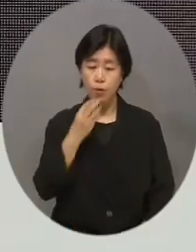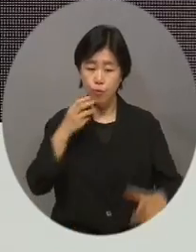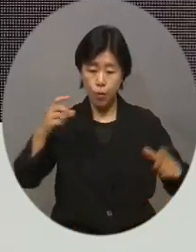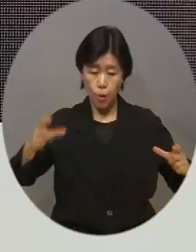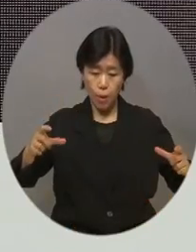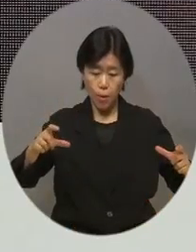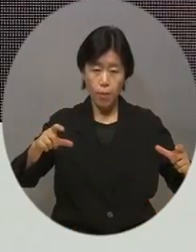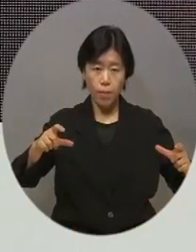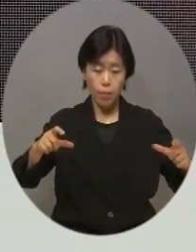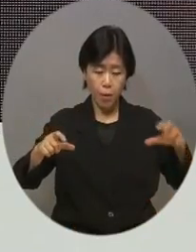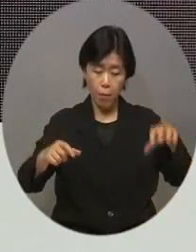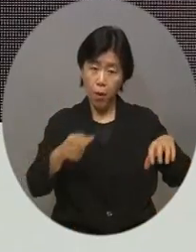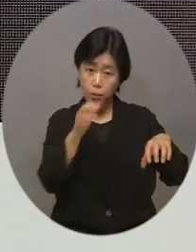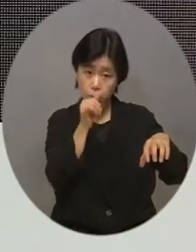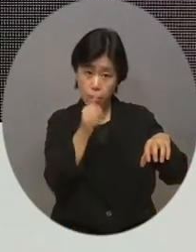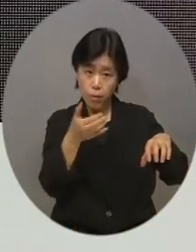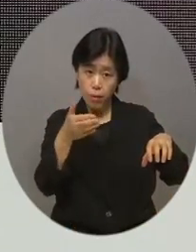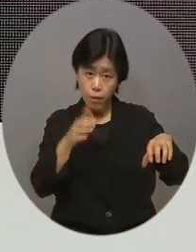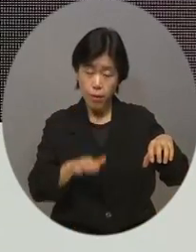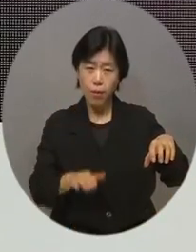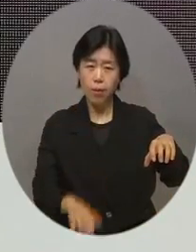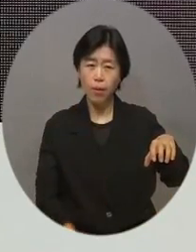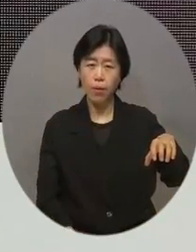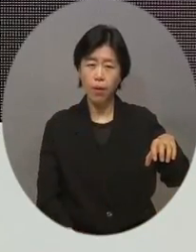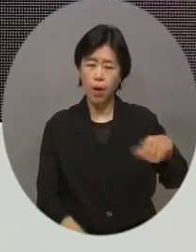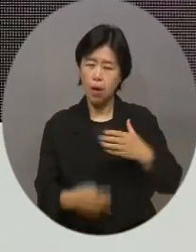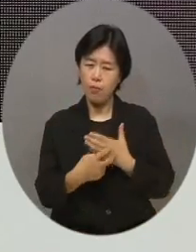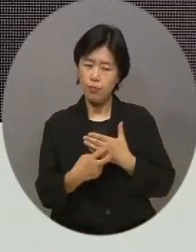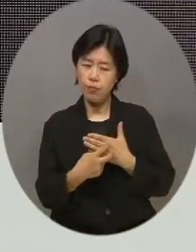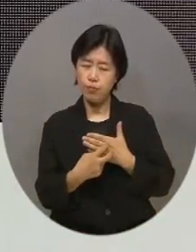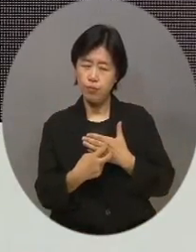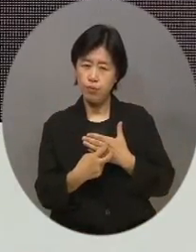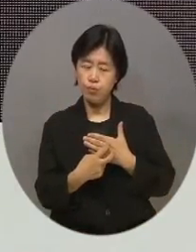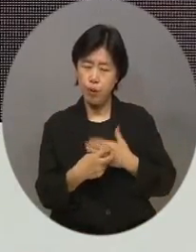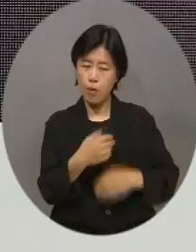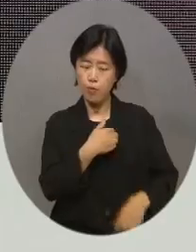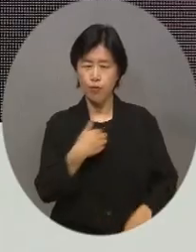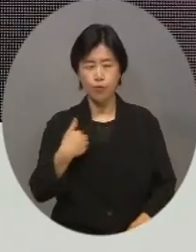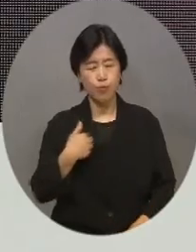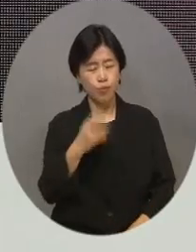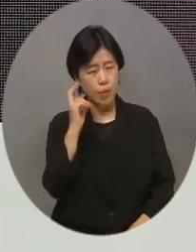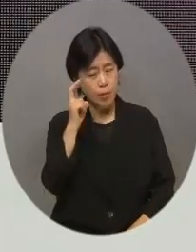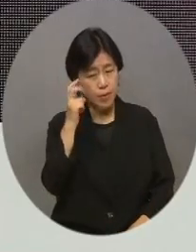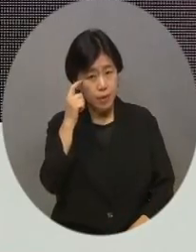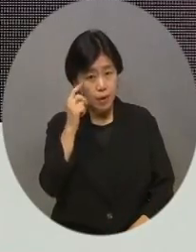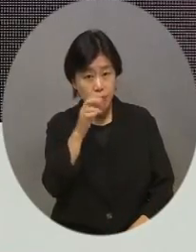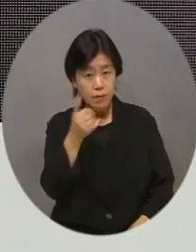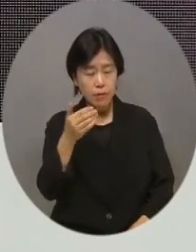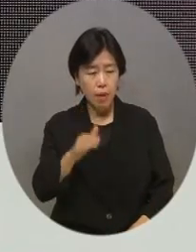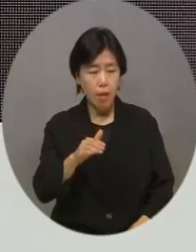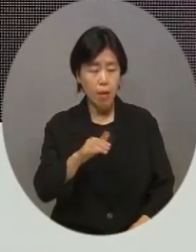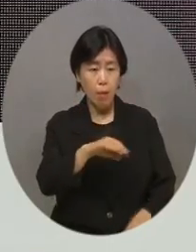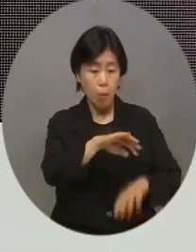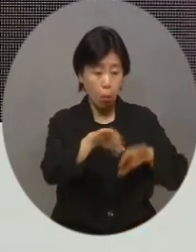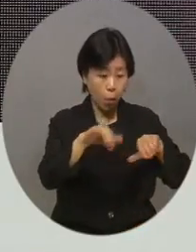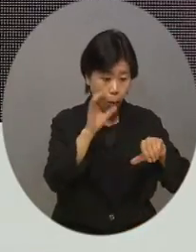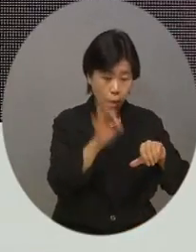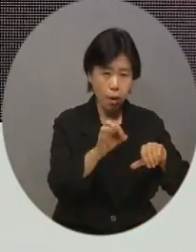분류되고 있어서 의료 인프라가 충분할 것 같지만 실상은 전혀 그렇지 않다고